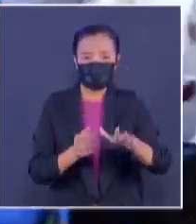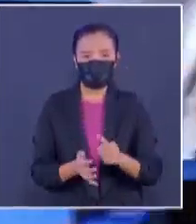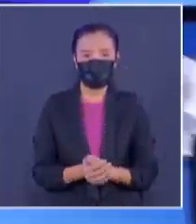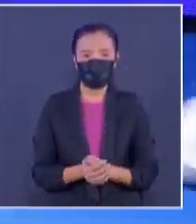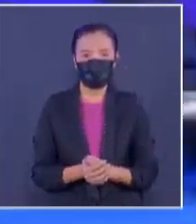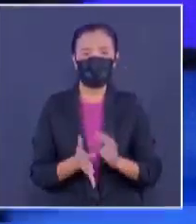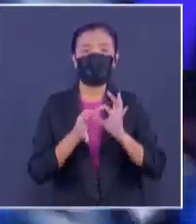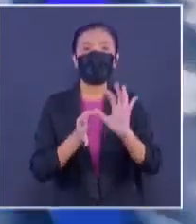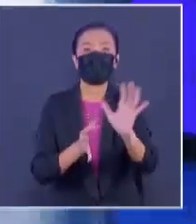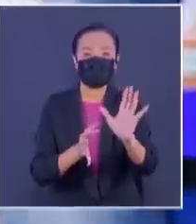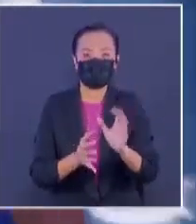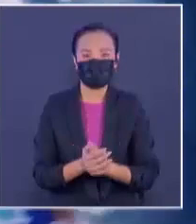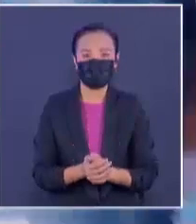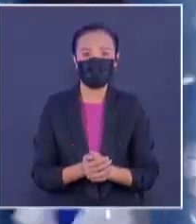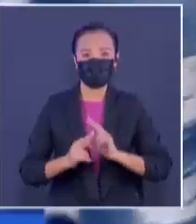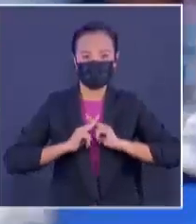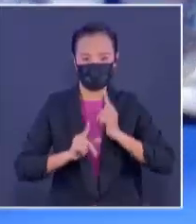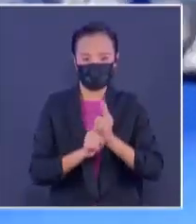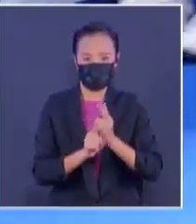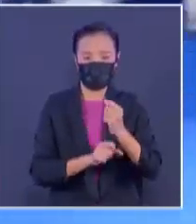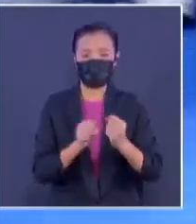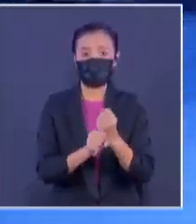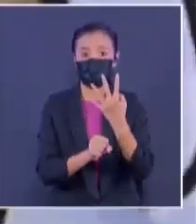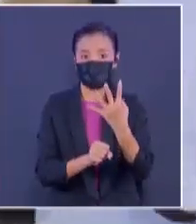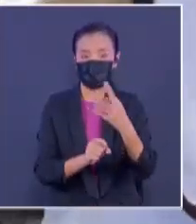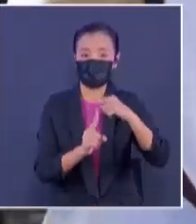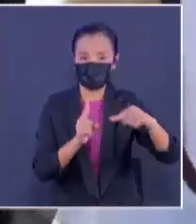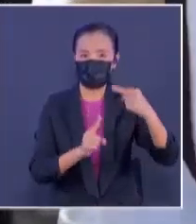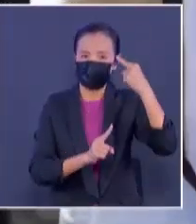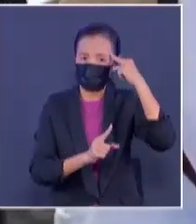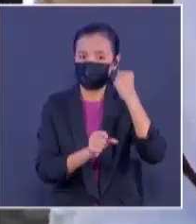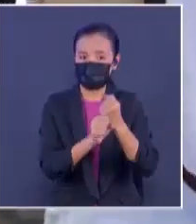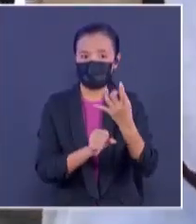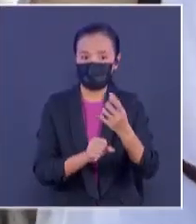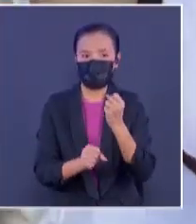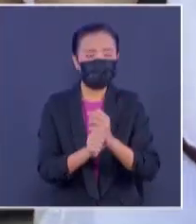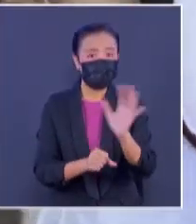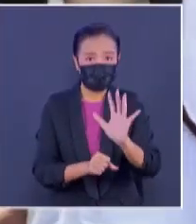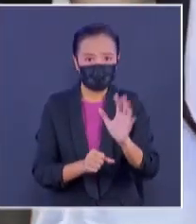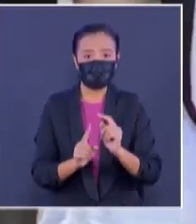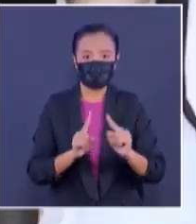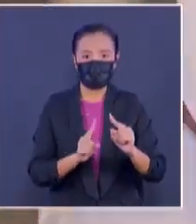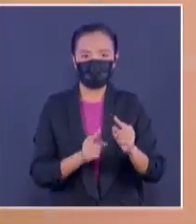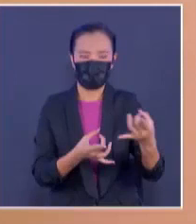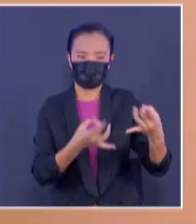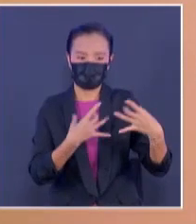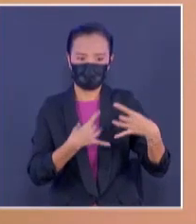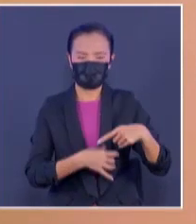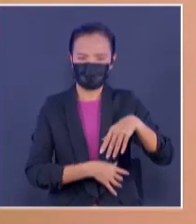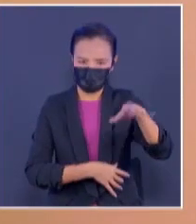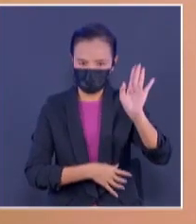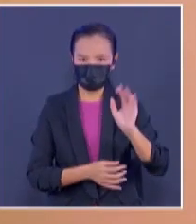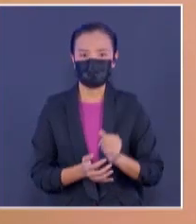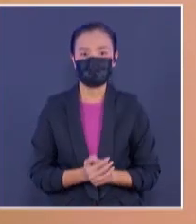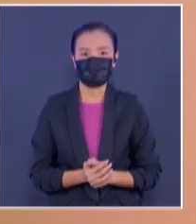ธอบอกว่าไม่ต้องห่วงค่ะตัวเธอเลี้ยงลูกมา4ปีครึ่งรู้ว่าต้องทำอะไรไม่ทำอะไรแต่ถ้าจะแซะเนี่ยไปแซะที่อื่น